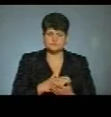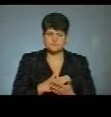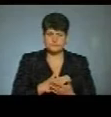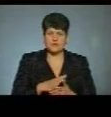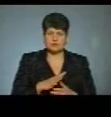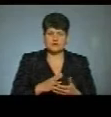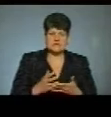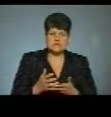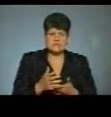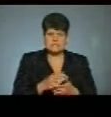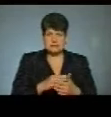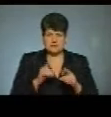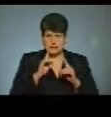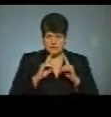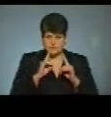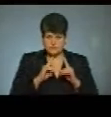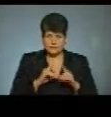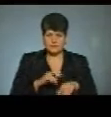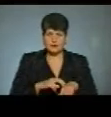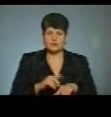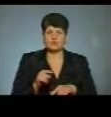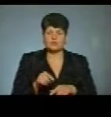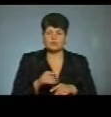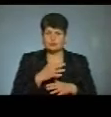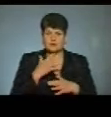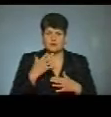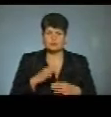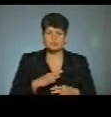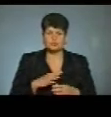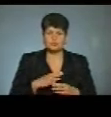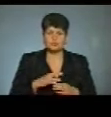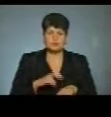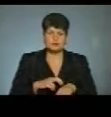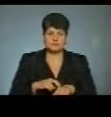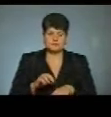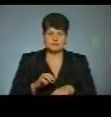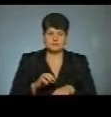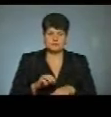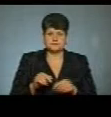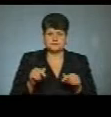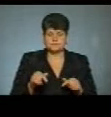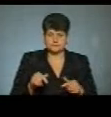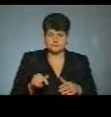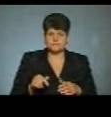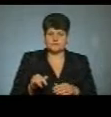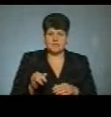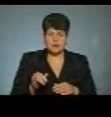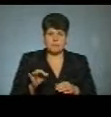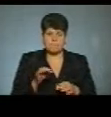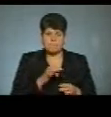Були зібрані консиліум, через що так багато таких біля неї лікарів. І